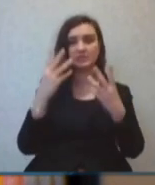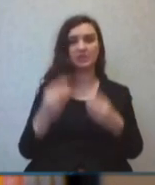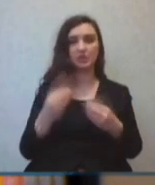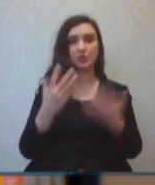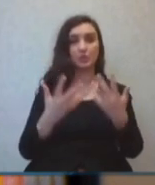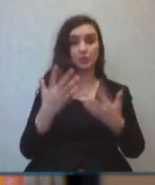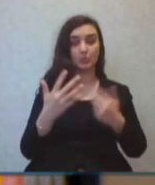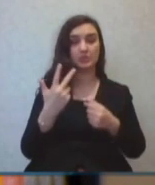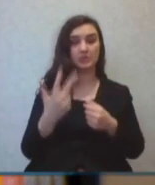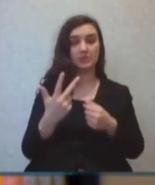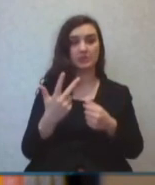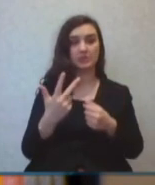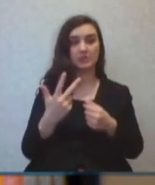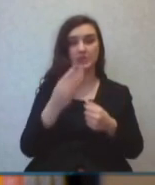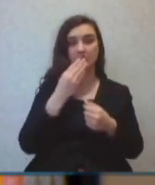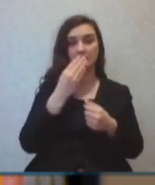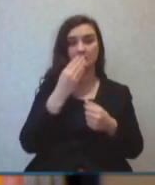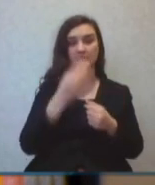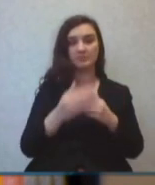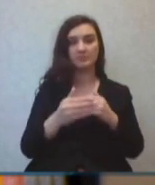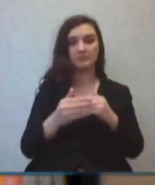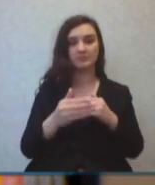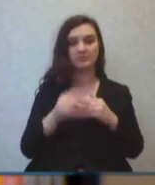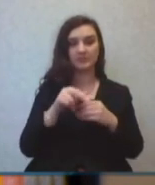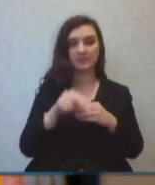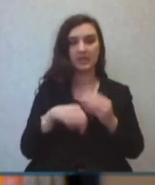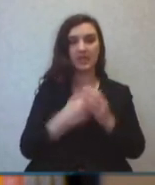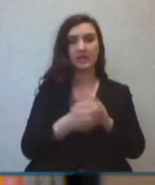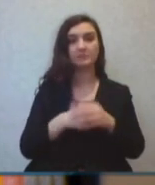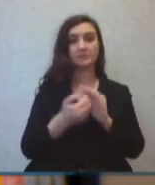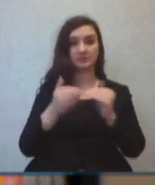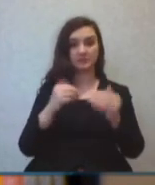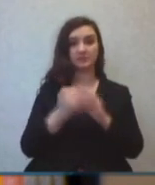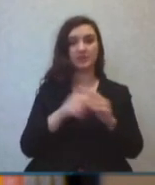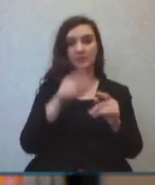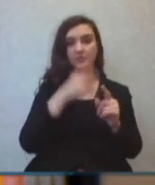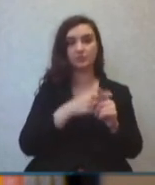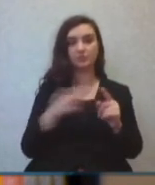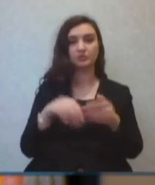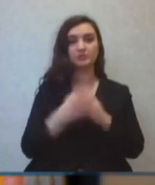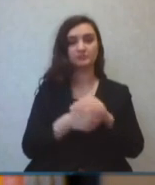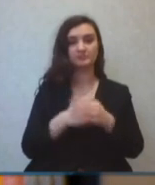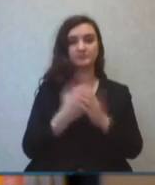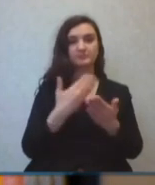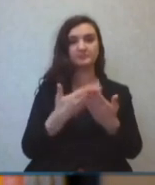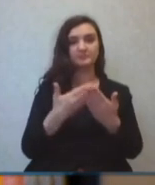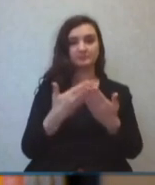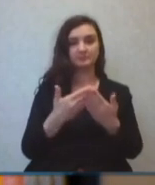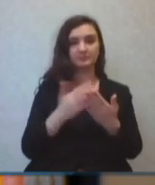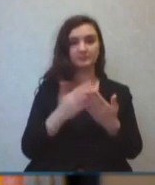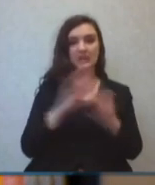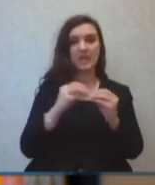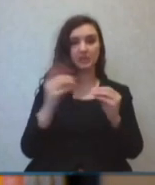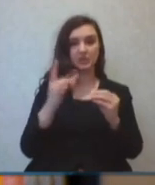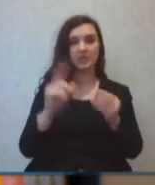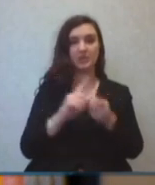თუ საკვებთან მიახლოების წინ იბანდა ხელს, ამ პერიოდში დაიბანს დაუშვათ არა 10ჯერ,